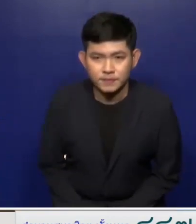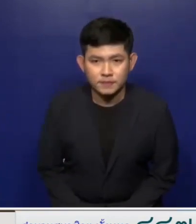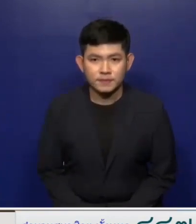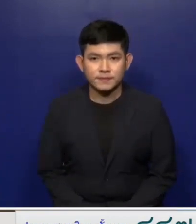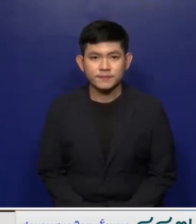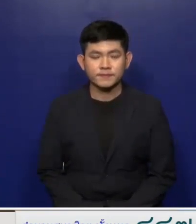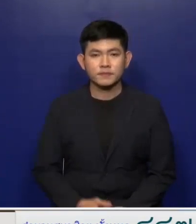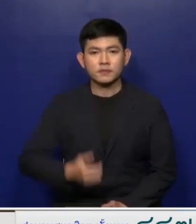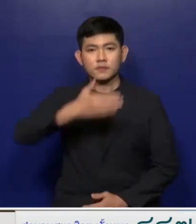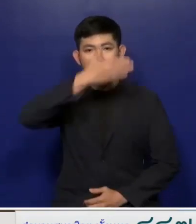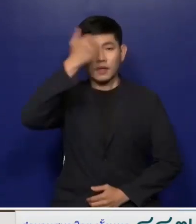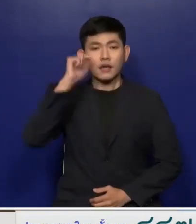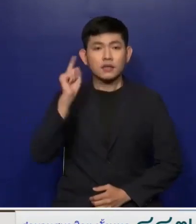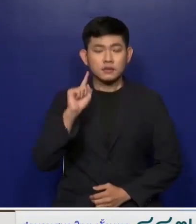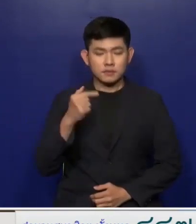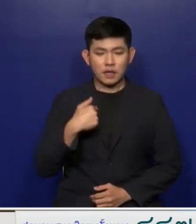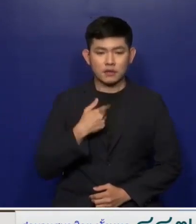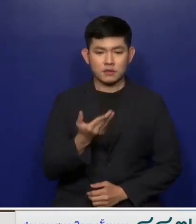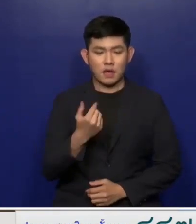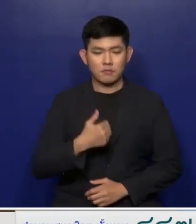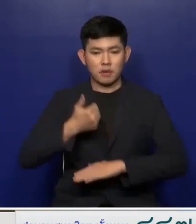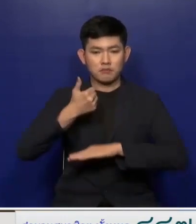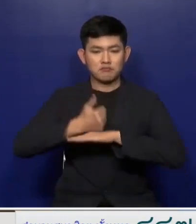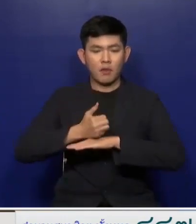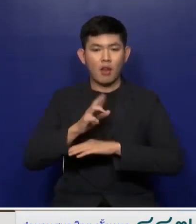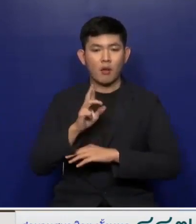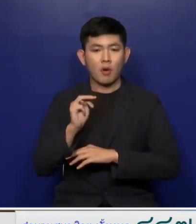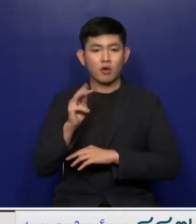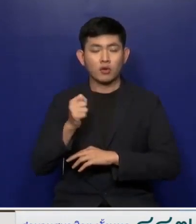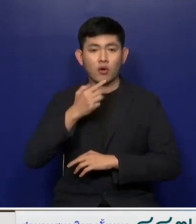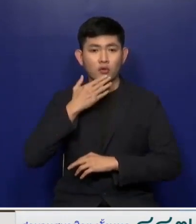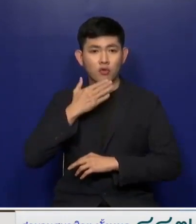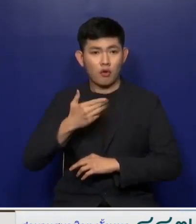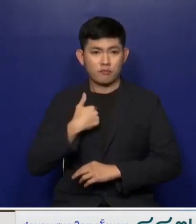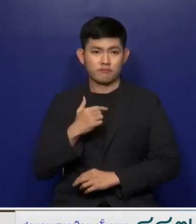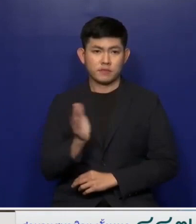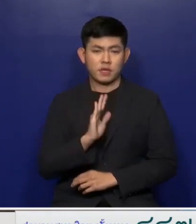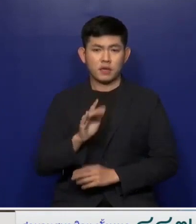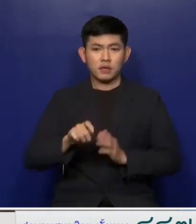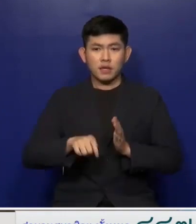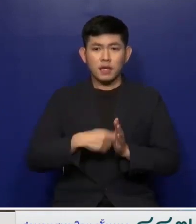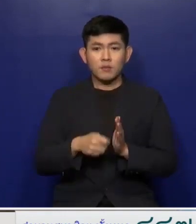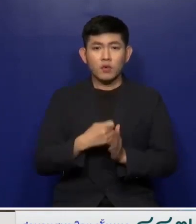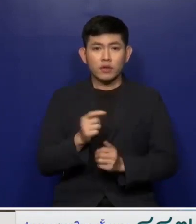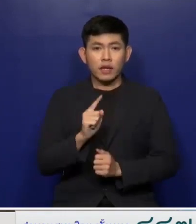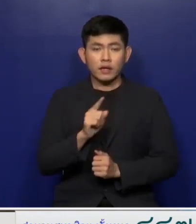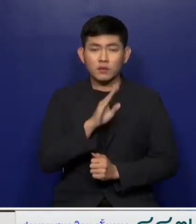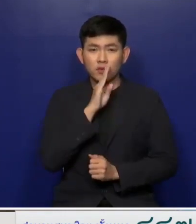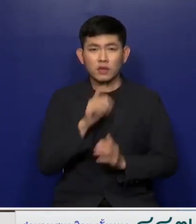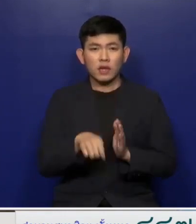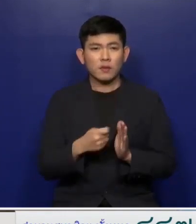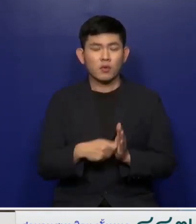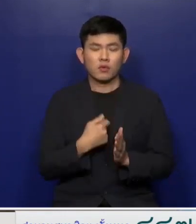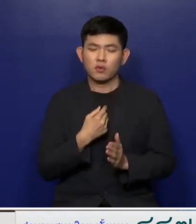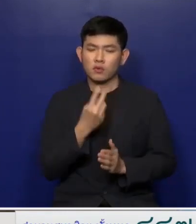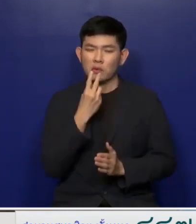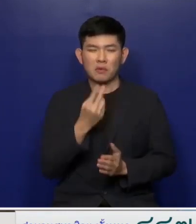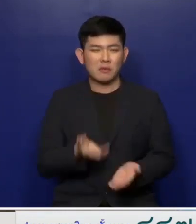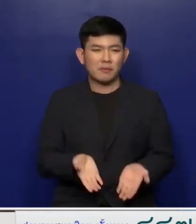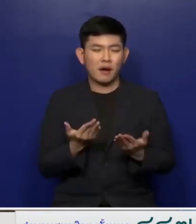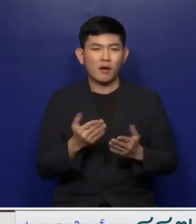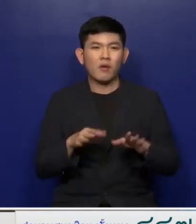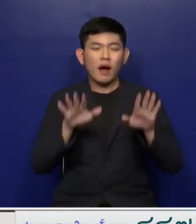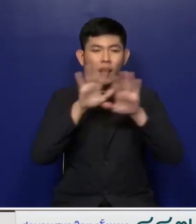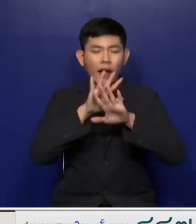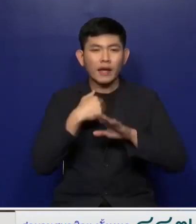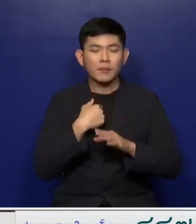้วที่ปัหาก็คอว่า มัเปนเรื่องที่ว่า เห็ผลอะไรถ้าเห็ดผลมนเผมากครั อยู่ดๆ เราไปเปิดบ้านให